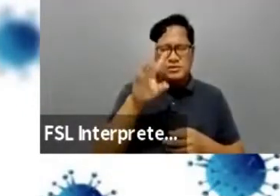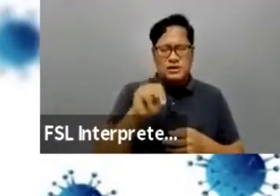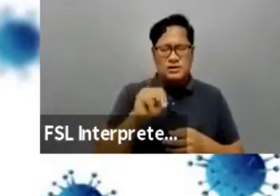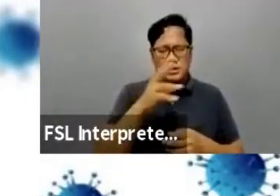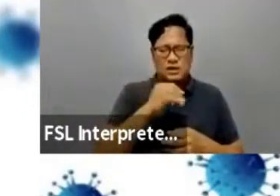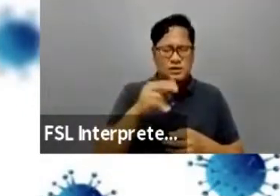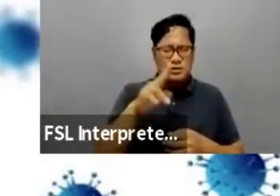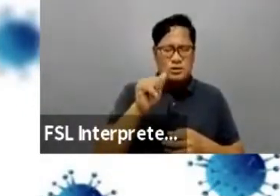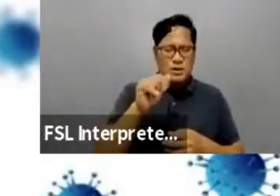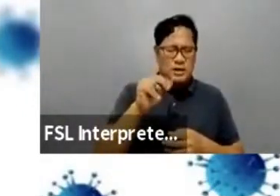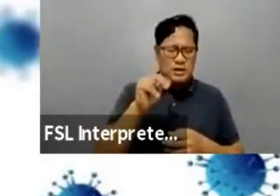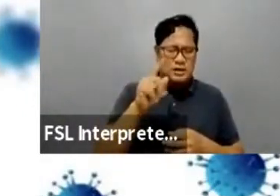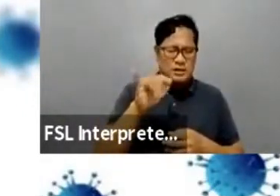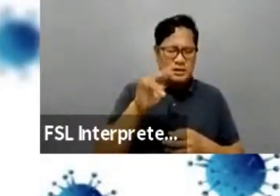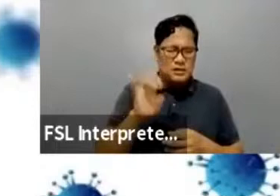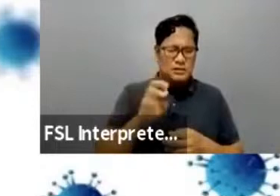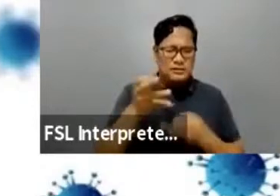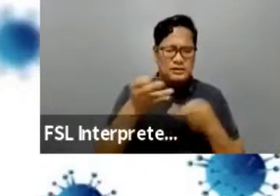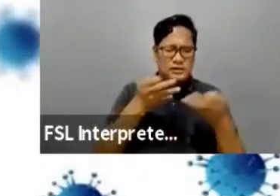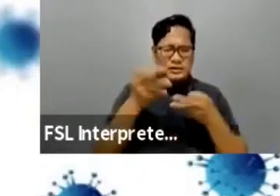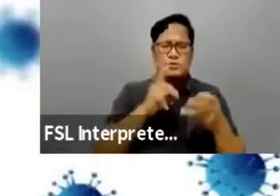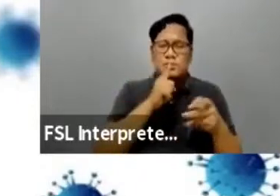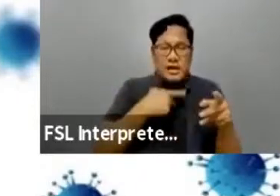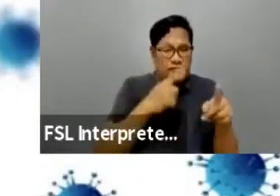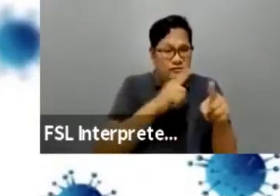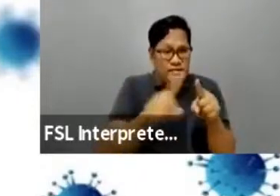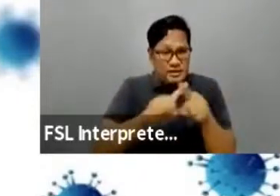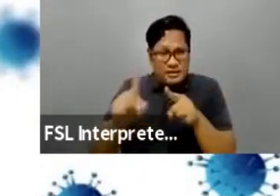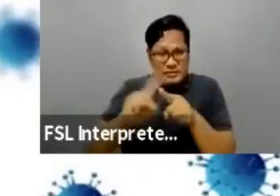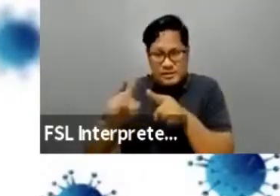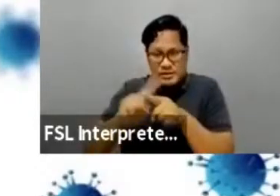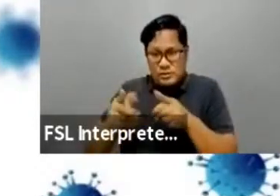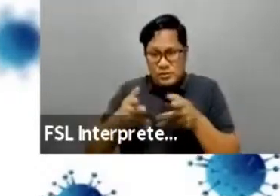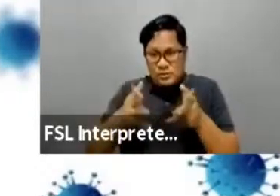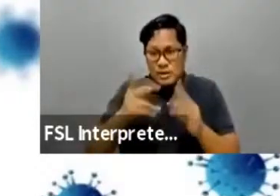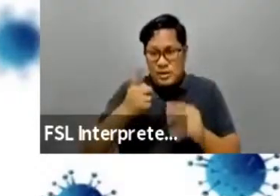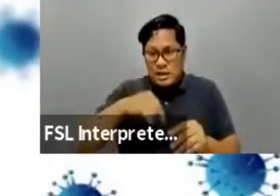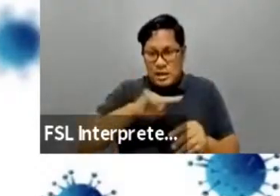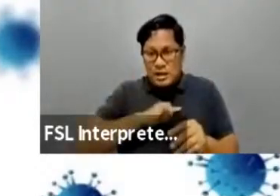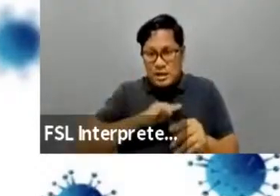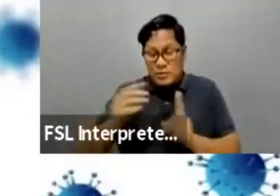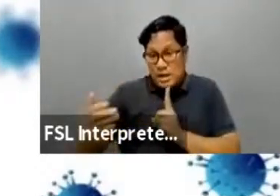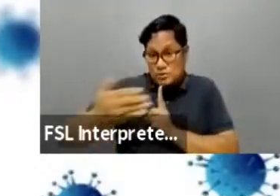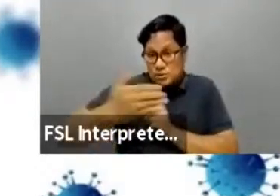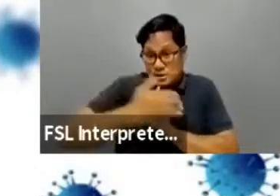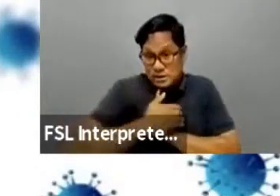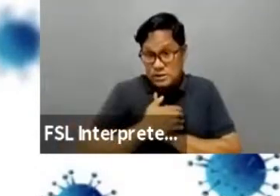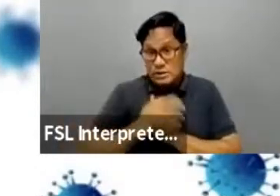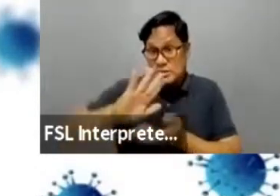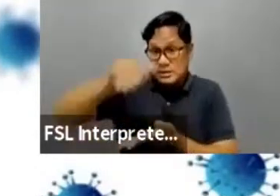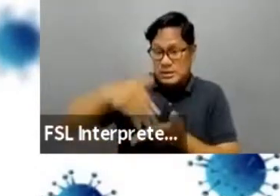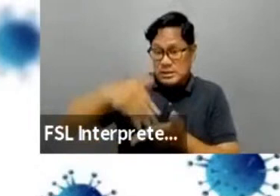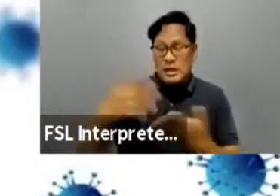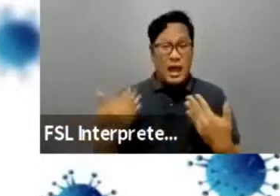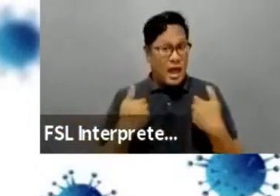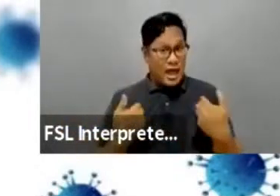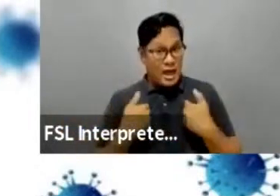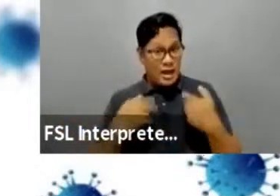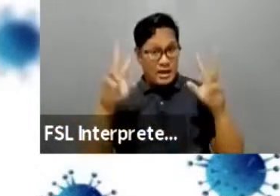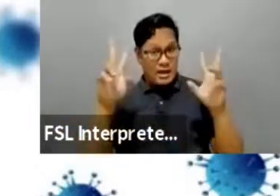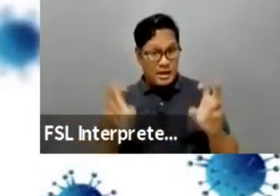quarantine facilities. Iba-ibang klase itong isolation and quarantine centers na to. Merong tinatawag na